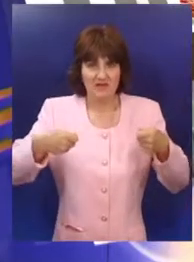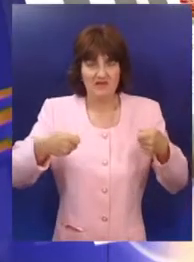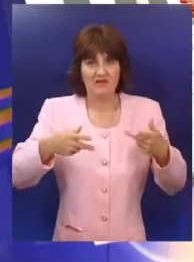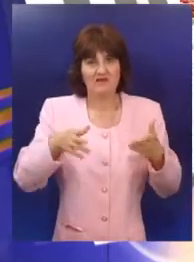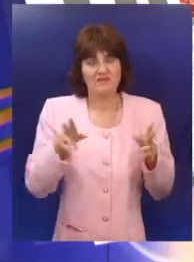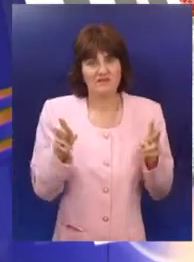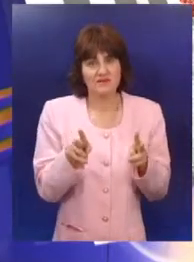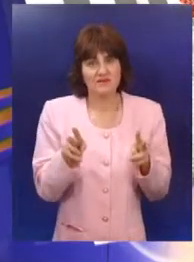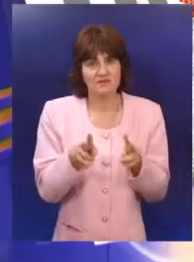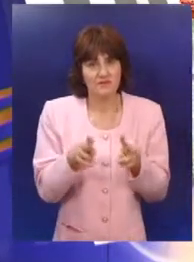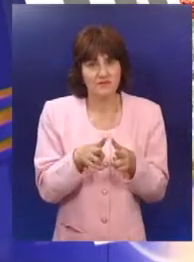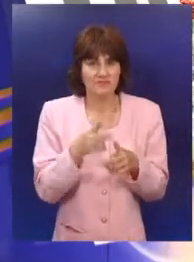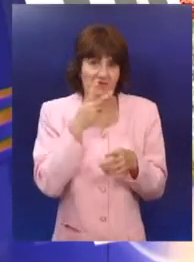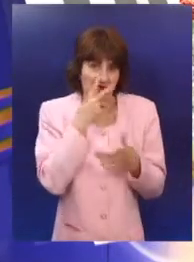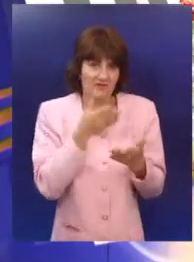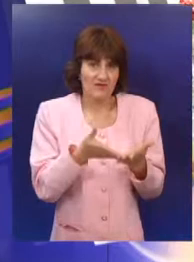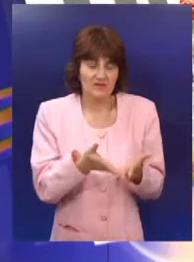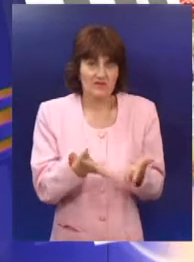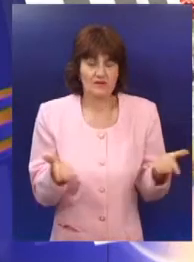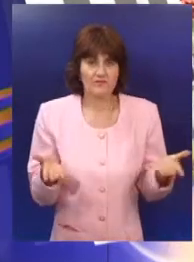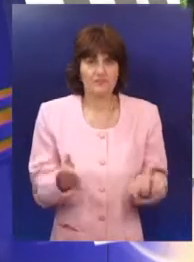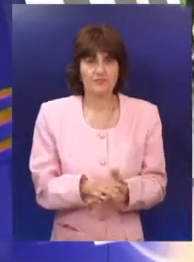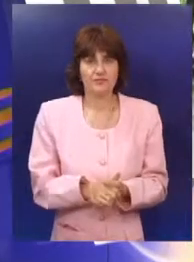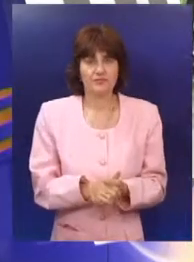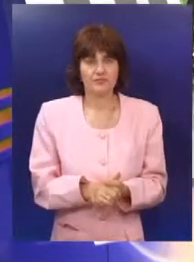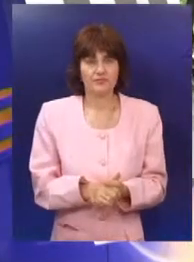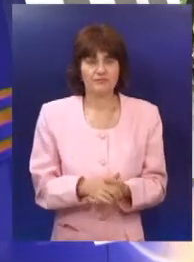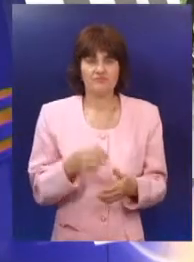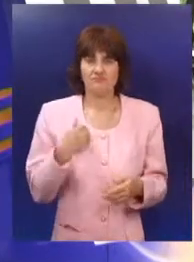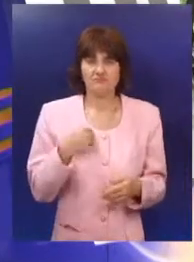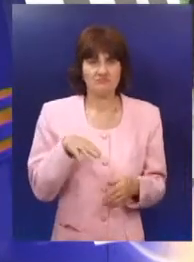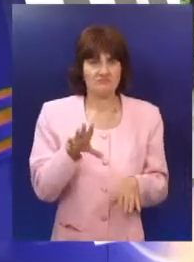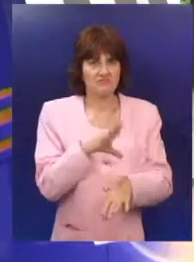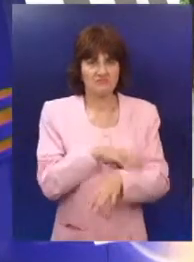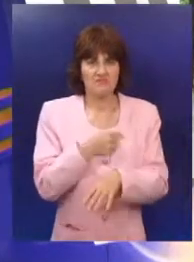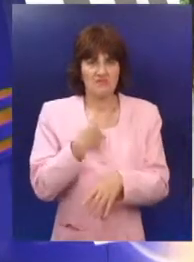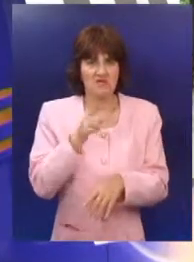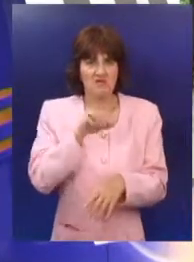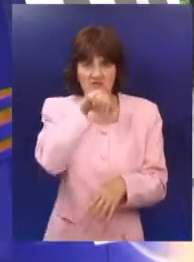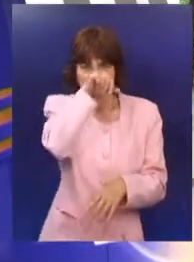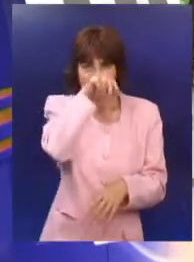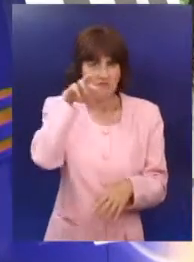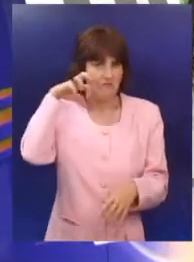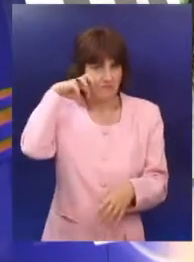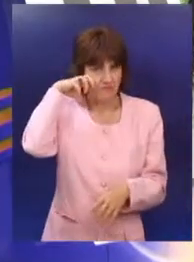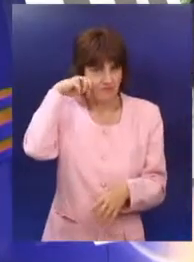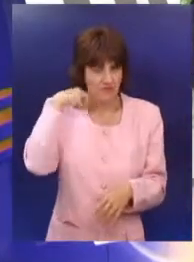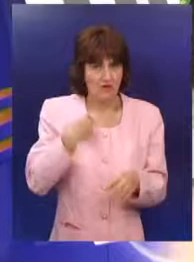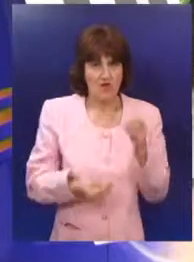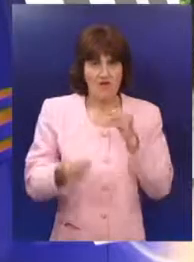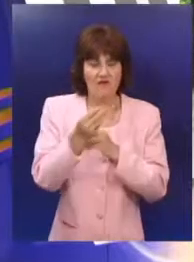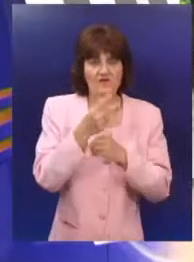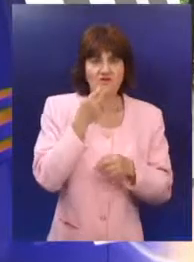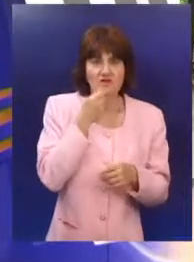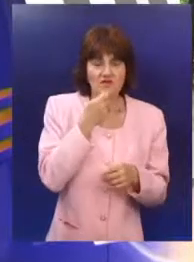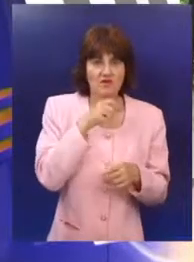rekli ljudi, što se i vidi. Pa retko, nisam ljubitelj mesa. Više